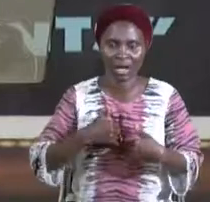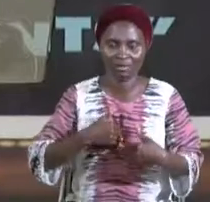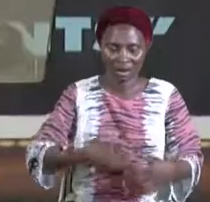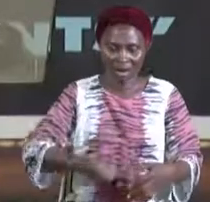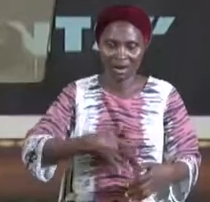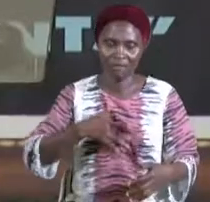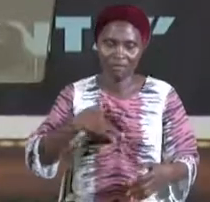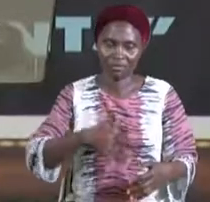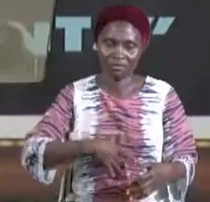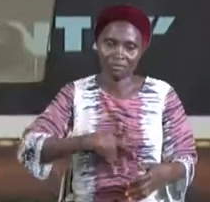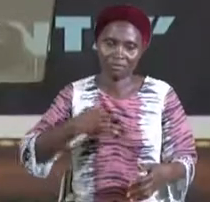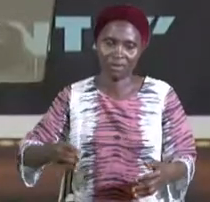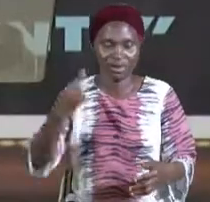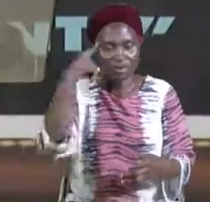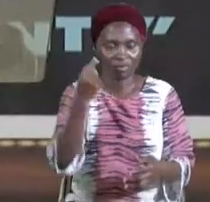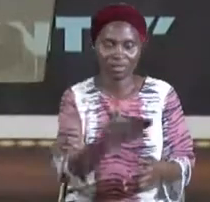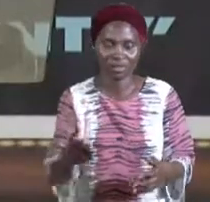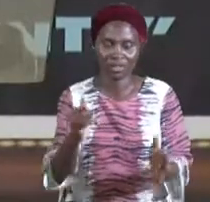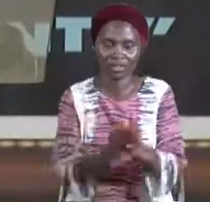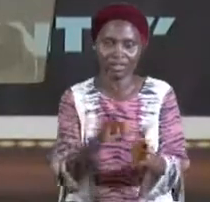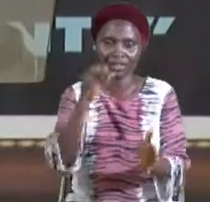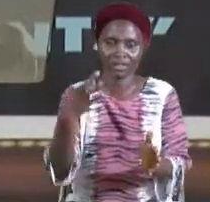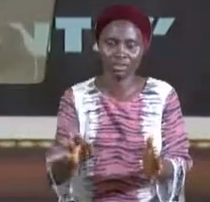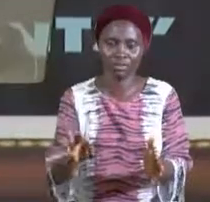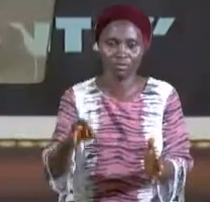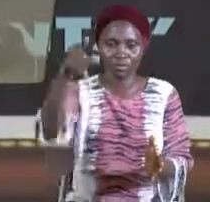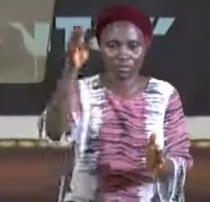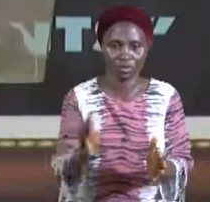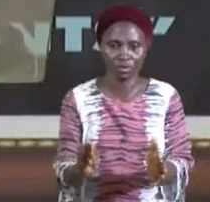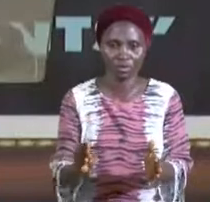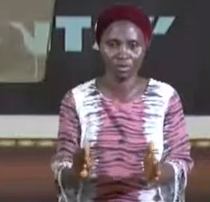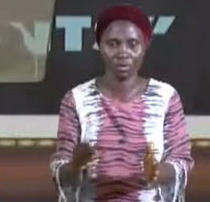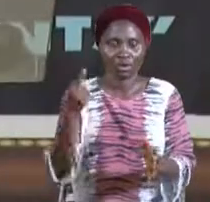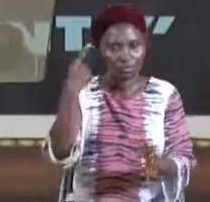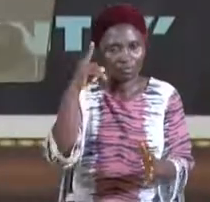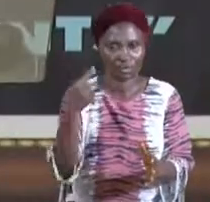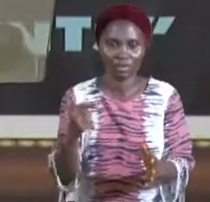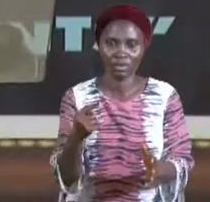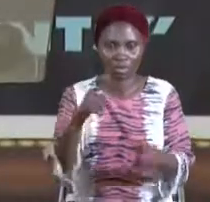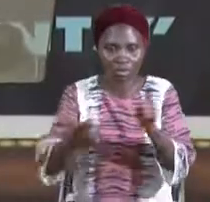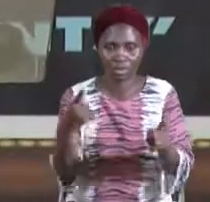les choses de Dieu. Tu n'as que des pensées humaines.